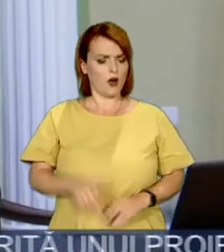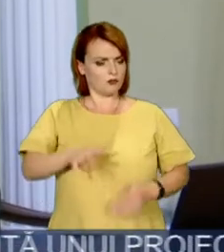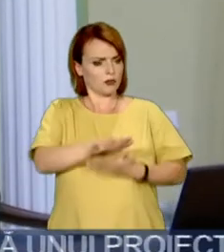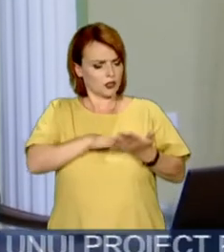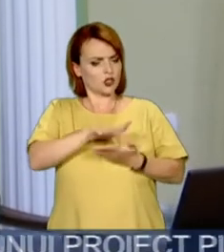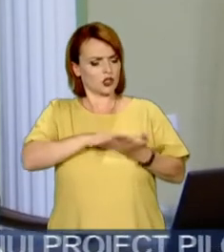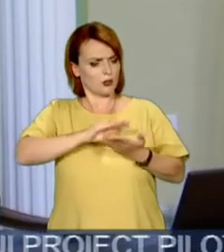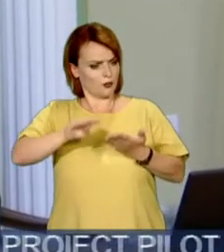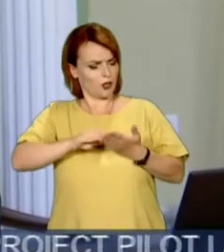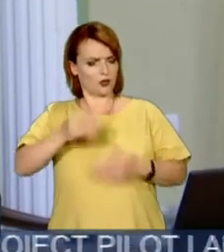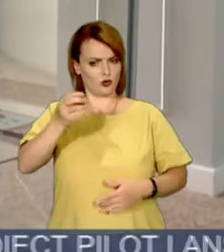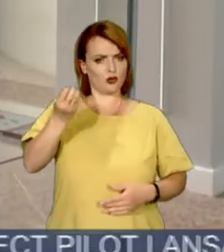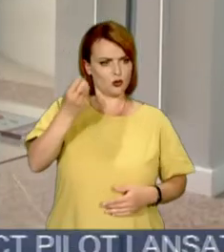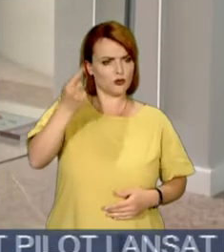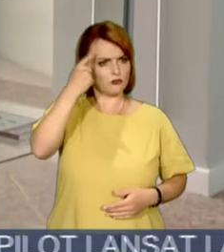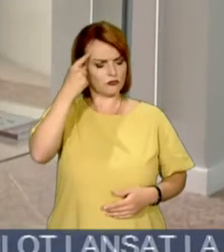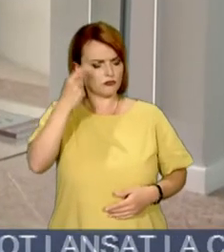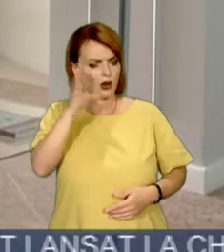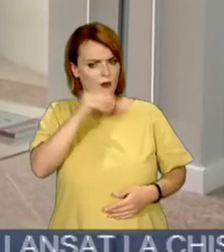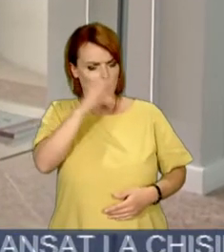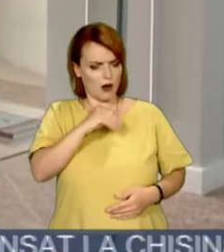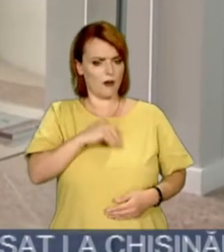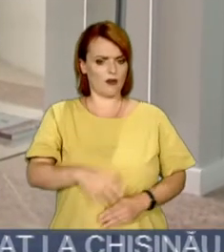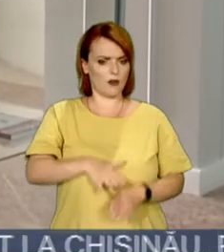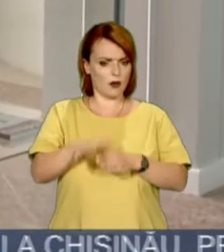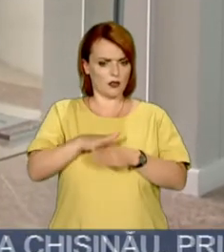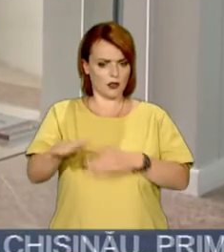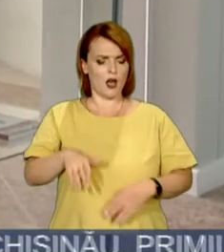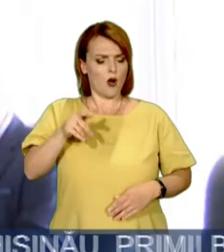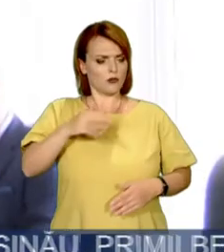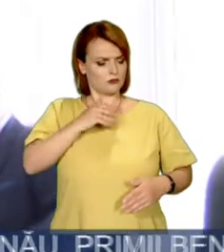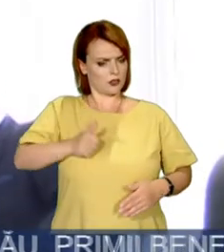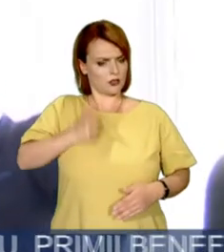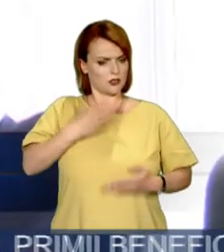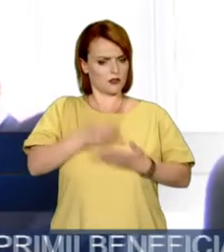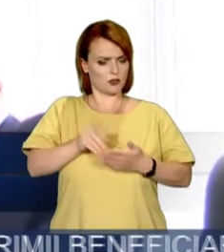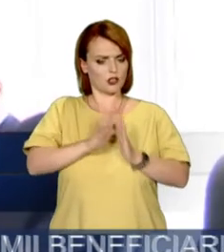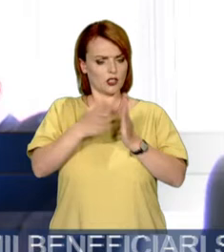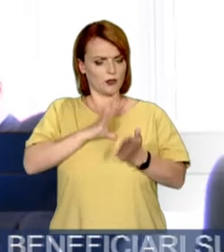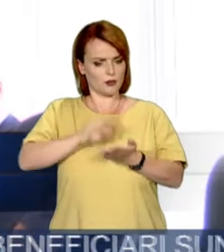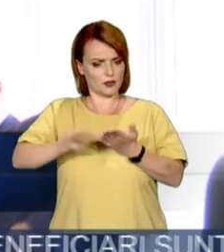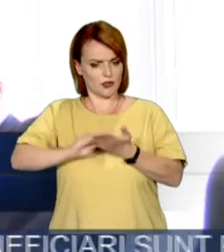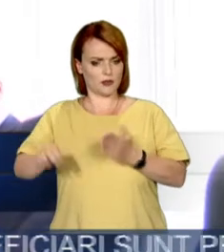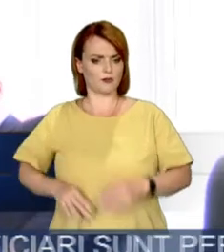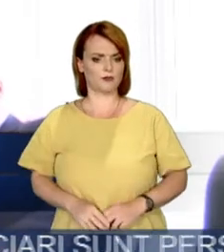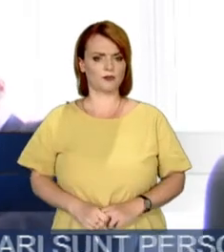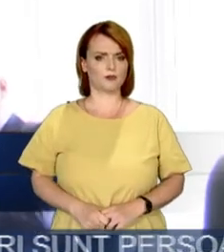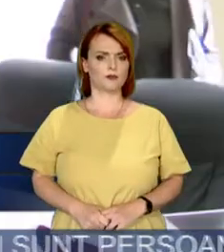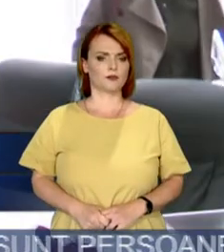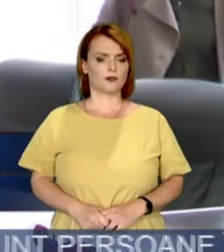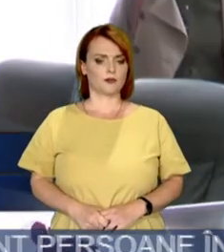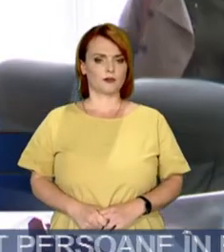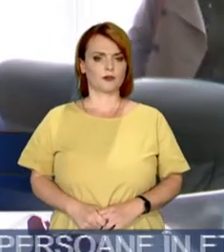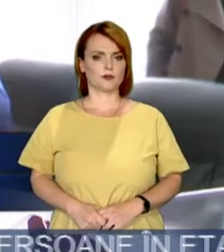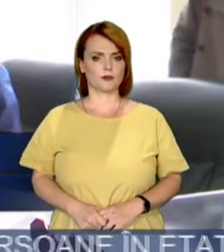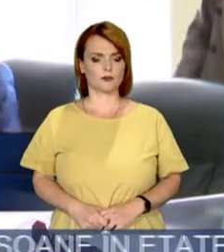și intelectuală. Academicianul se bucură de discipol și de cărțile scrise. Eu m-am consacrat